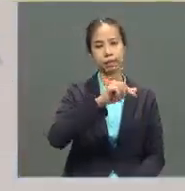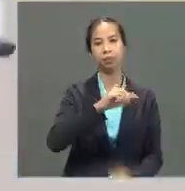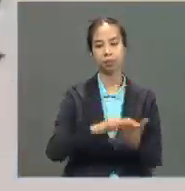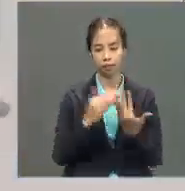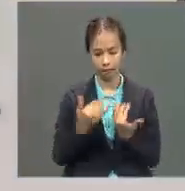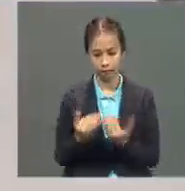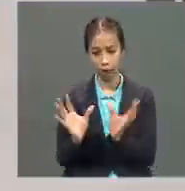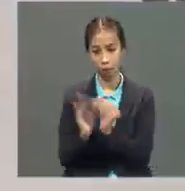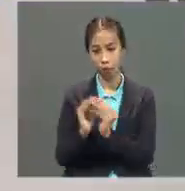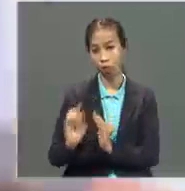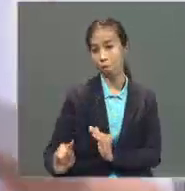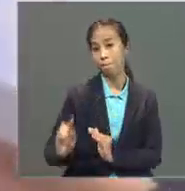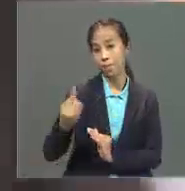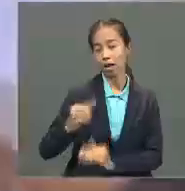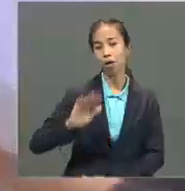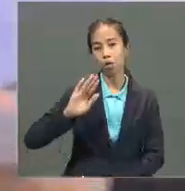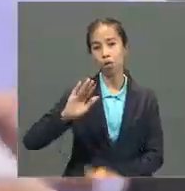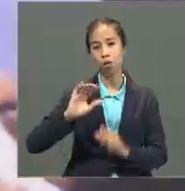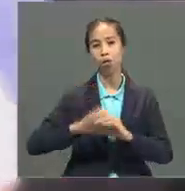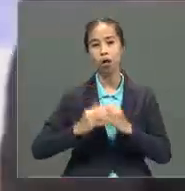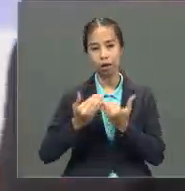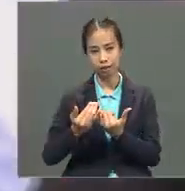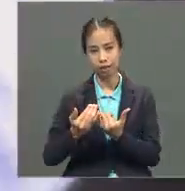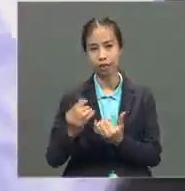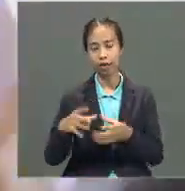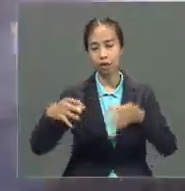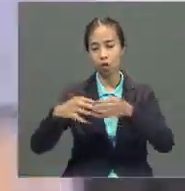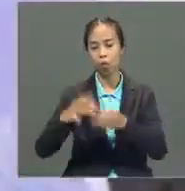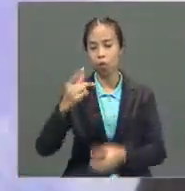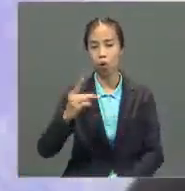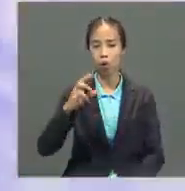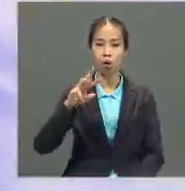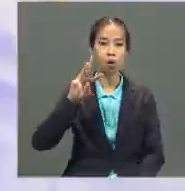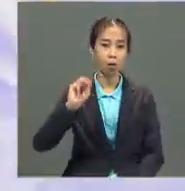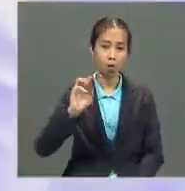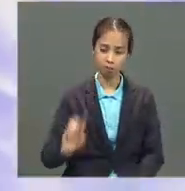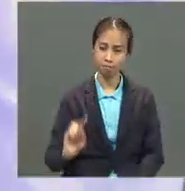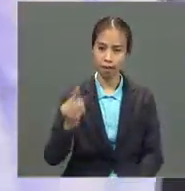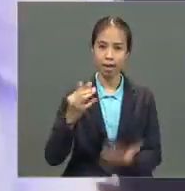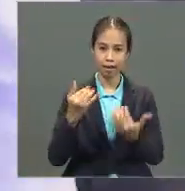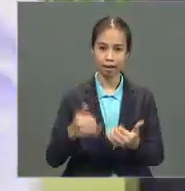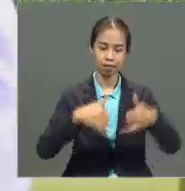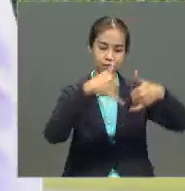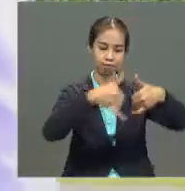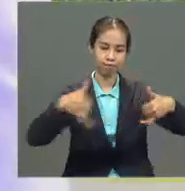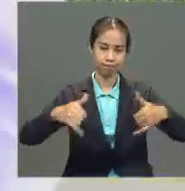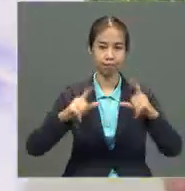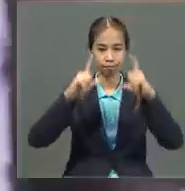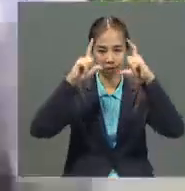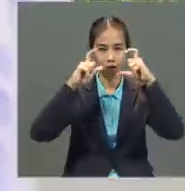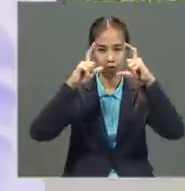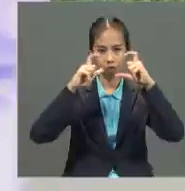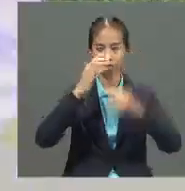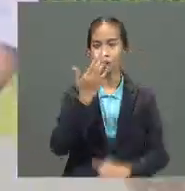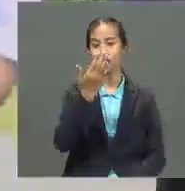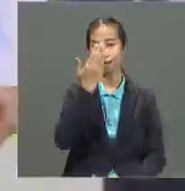ตรีใหม่นัดแรกนะคะของรัฐบาลพลเอกประยุทธ์2/2คณะรัฐมนตรีชุดใหม่ก็ได้ร่วมกันถ่ายรูปบริเวณหน้าตึกไทยคู่ฟ้าค่ะ